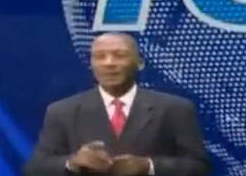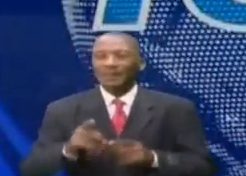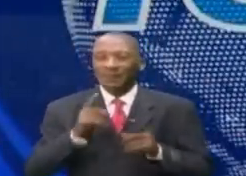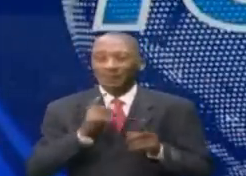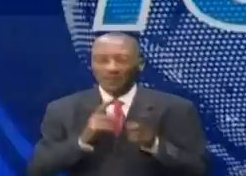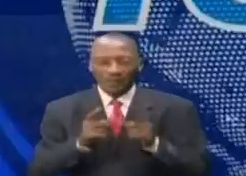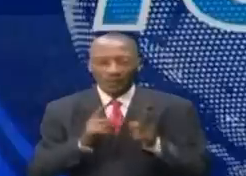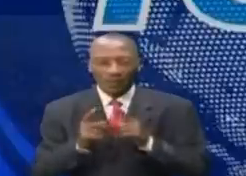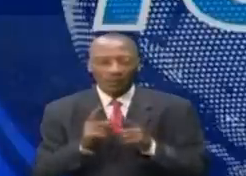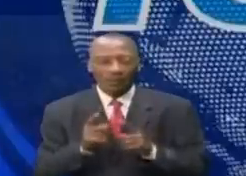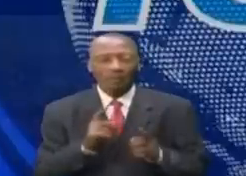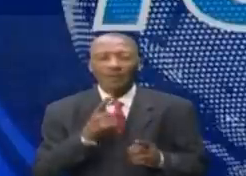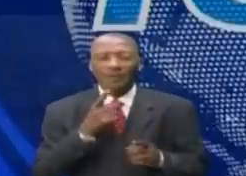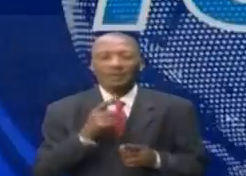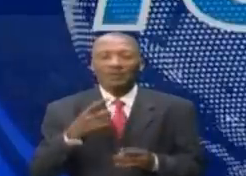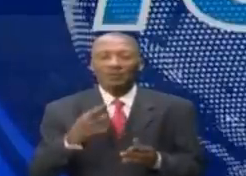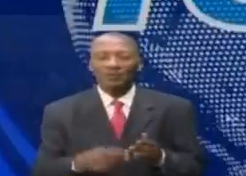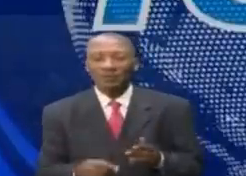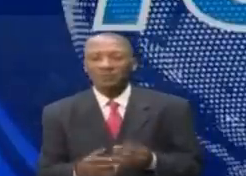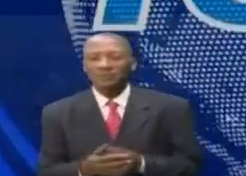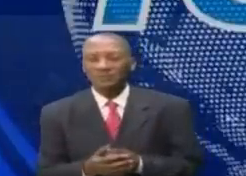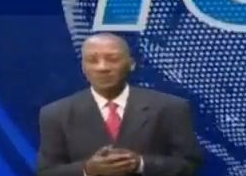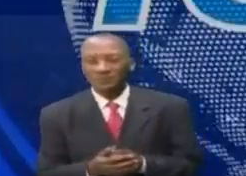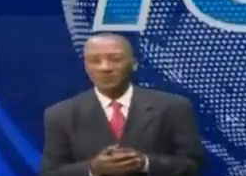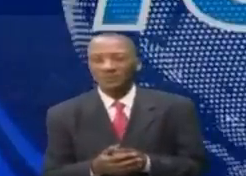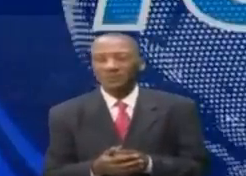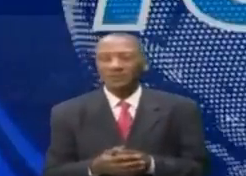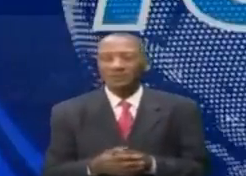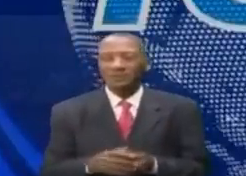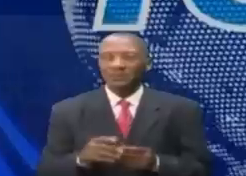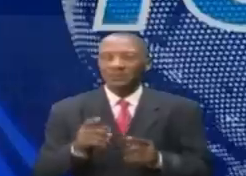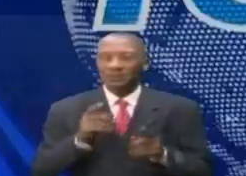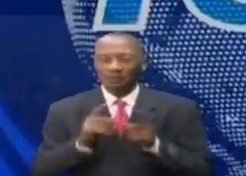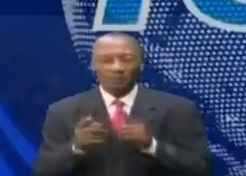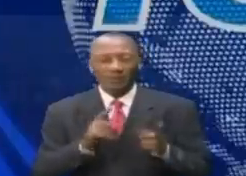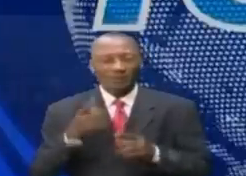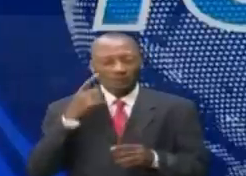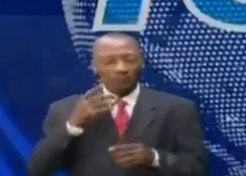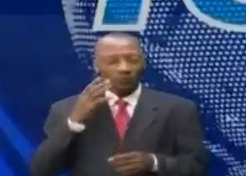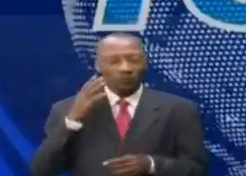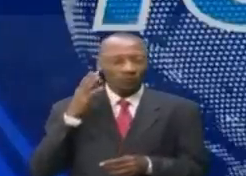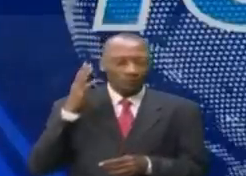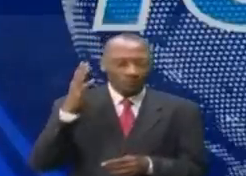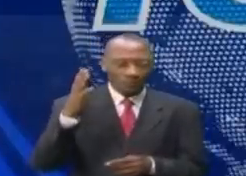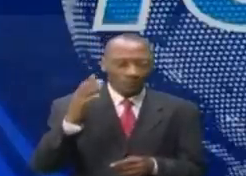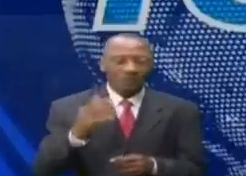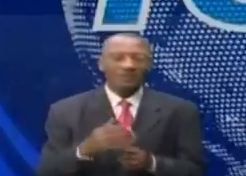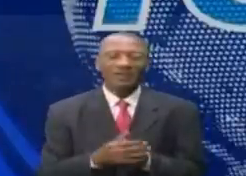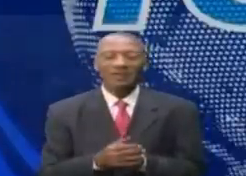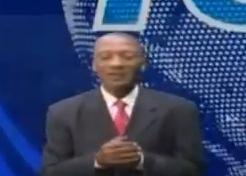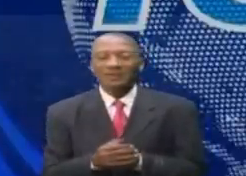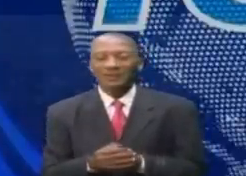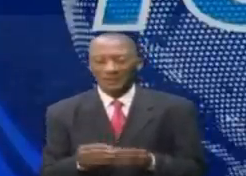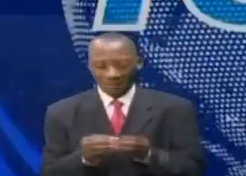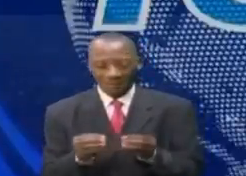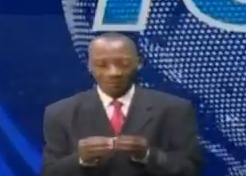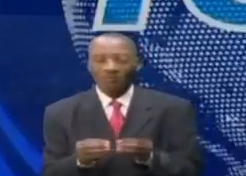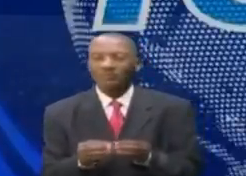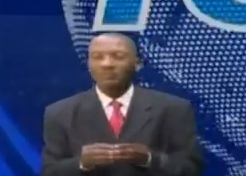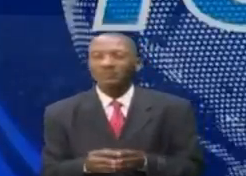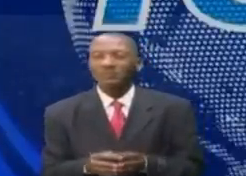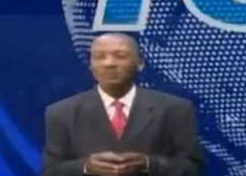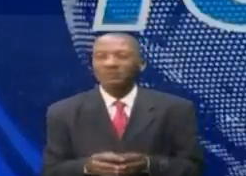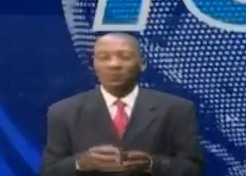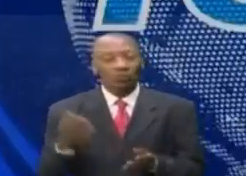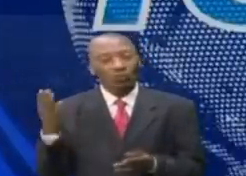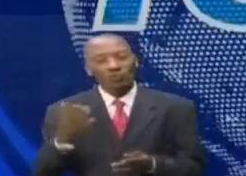d'un café de presse organisé à Goma, dans le Nord Kivu, à l'intention des intervenants humanitaires du Nord et du Sud Kivu, ainsi que ceux de